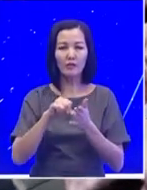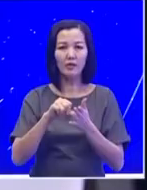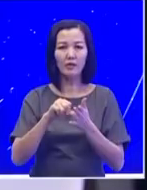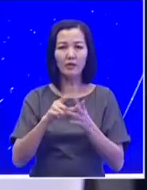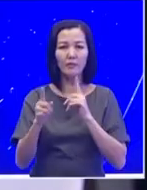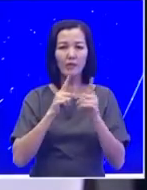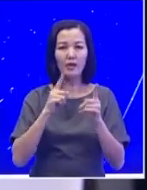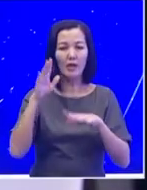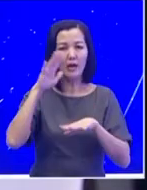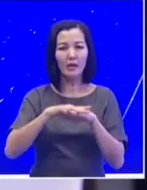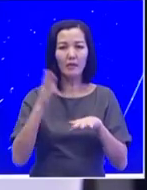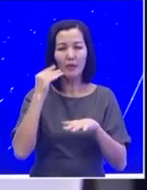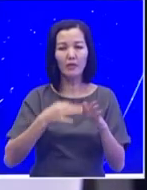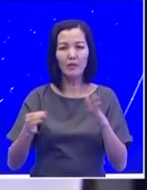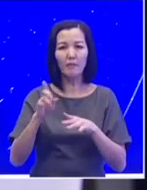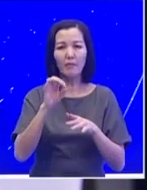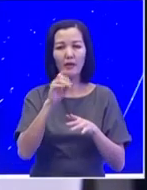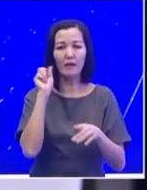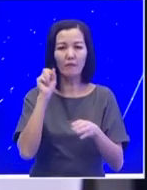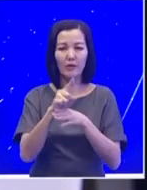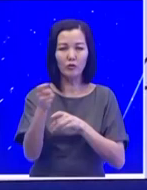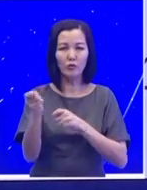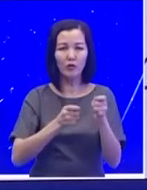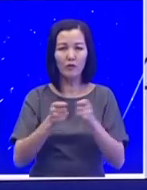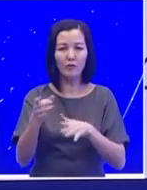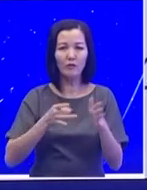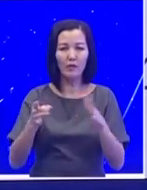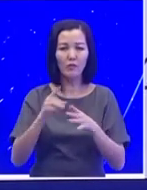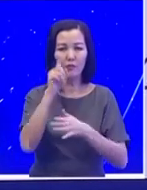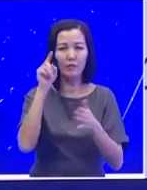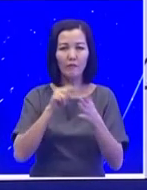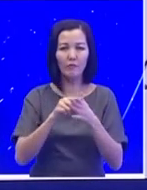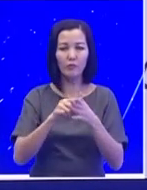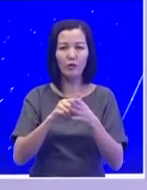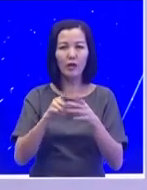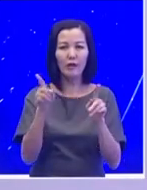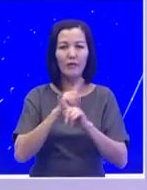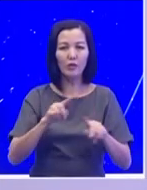мероприятии аким Алматинской области – Амандык Баталов поручил руководству района взять данный вопрос на особый